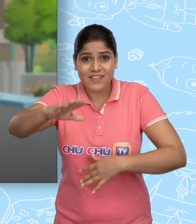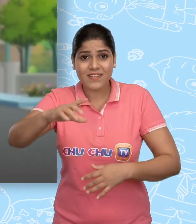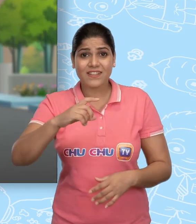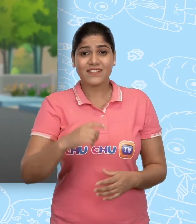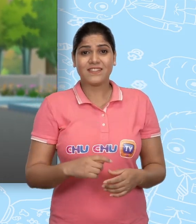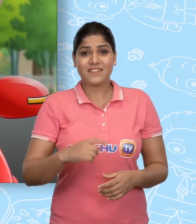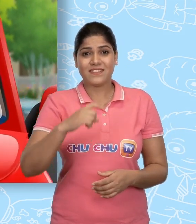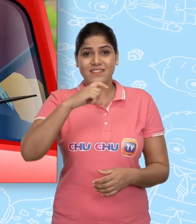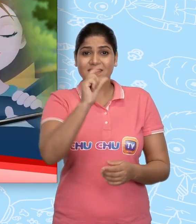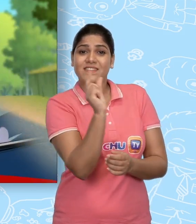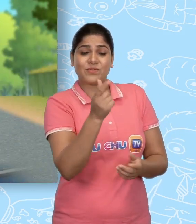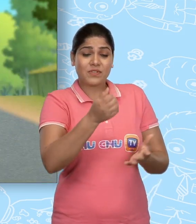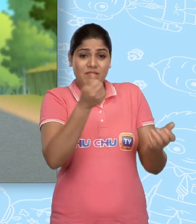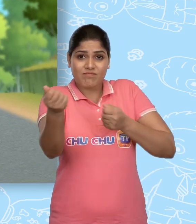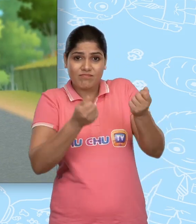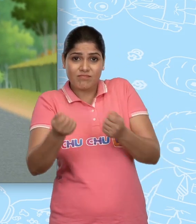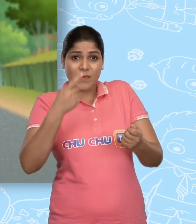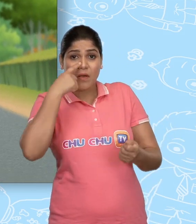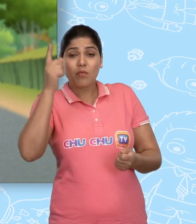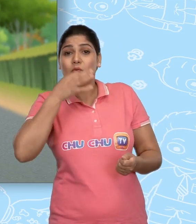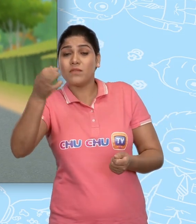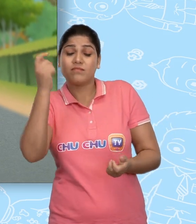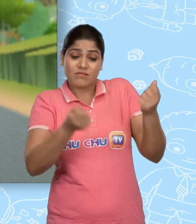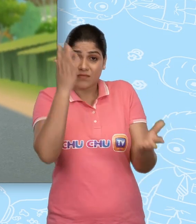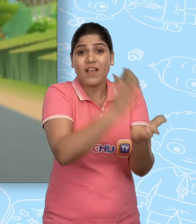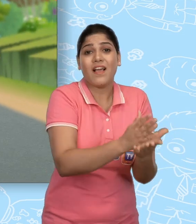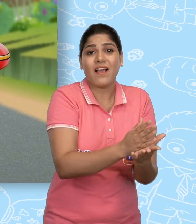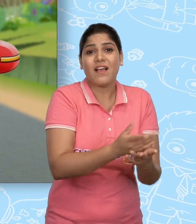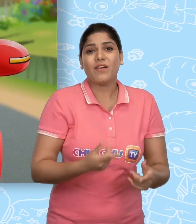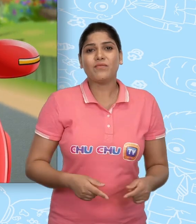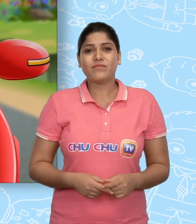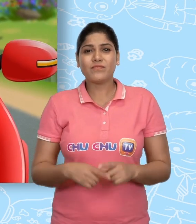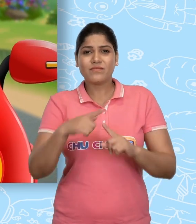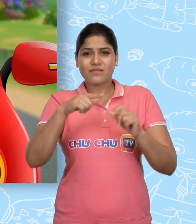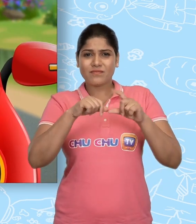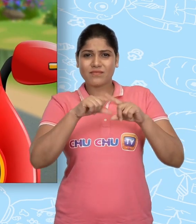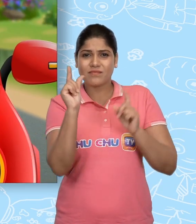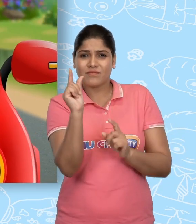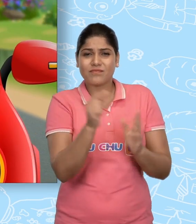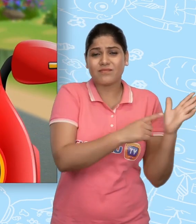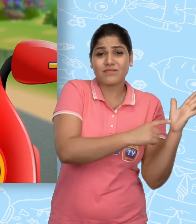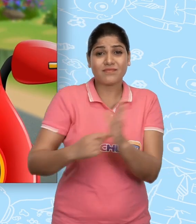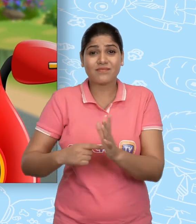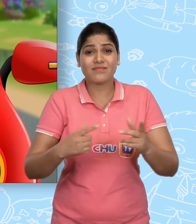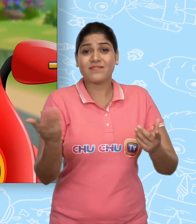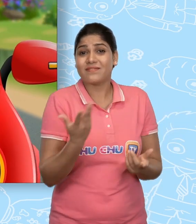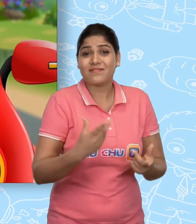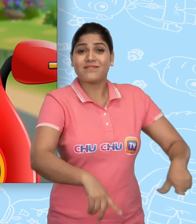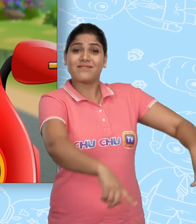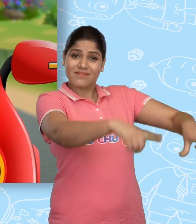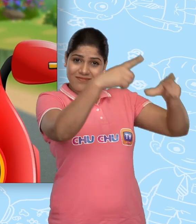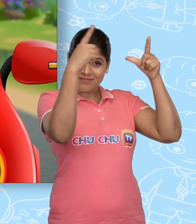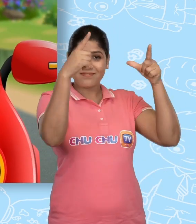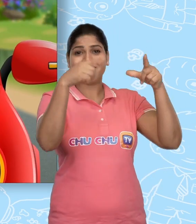जैसे ही वो लोग गाड़ी में बैठकर निकले, चूचू ने अपनी माँ को गाड़ी रोकने को कहा। वो बेबी टाकू को